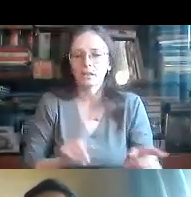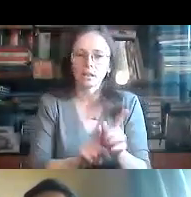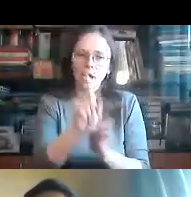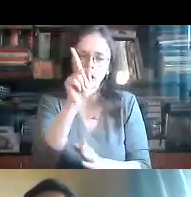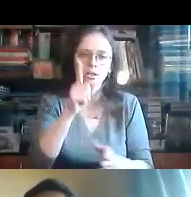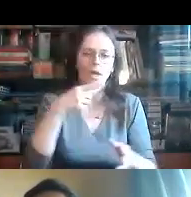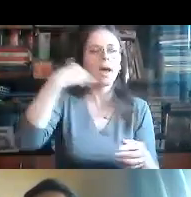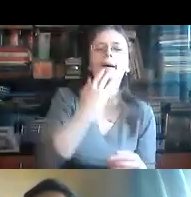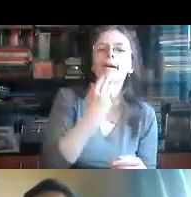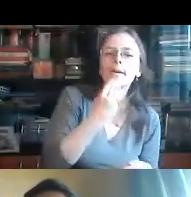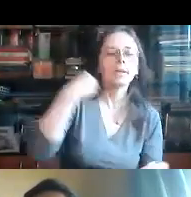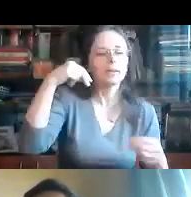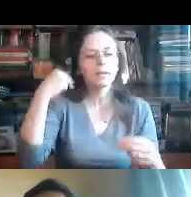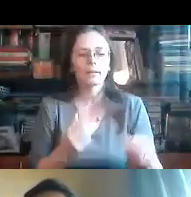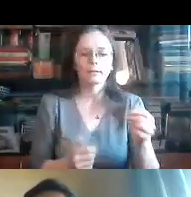попробовать в июле